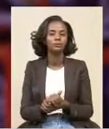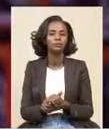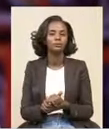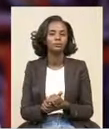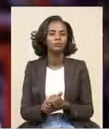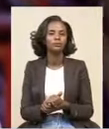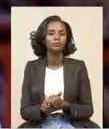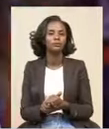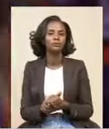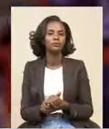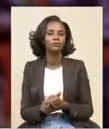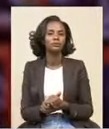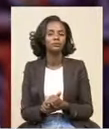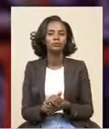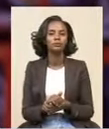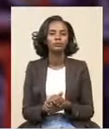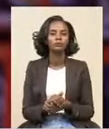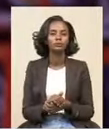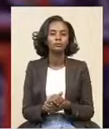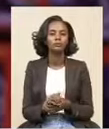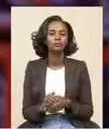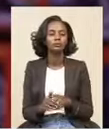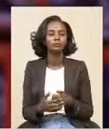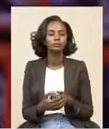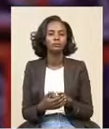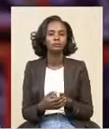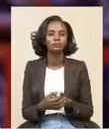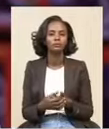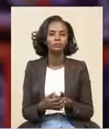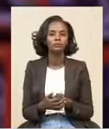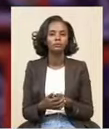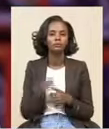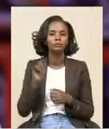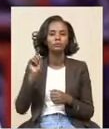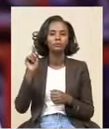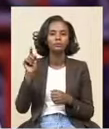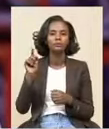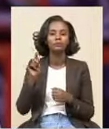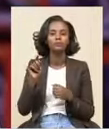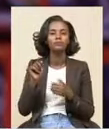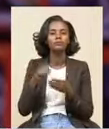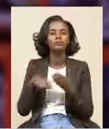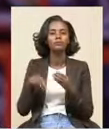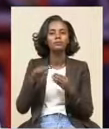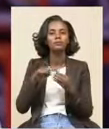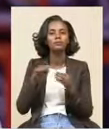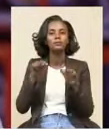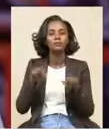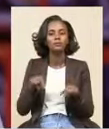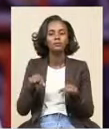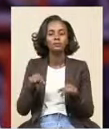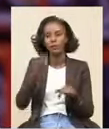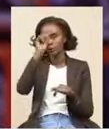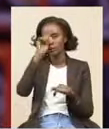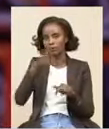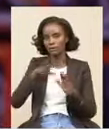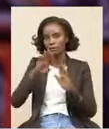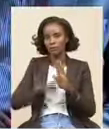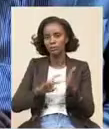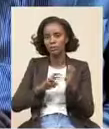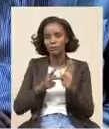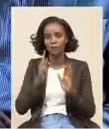በአንድ በቦታ መርዳት የሚፈልጉበት እና እዛ ማዕከል ከፈፈትን እዚህ የሚመጡ ሰዎች ይቀንሳሉ ማለት